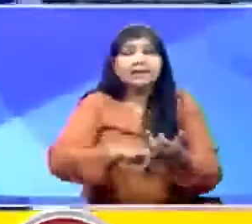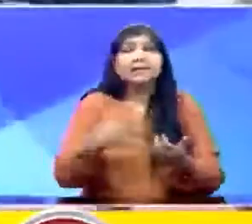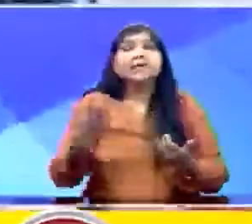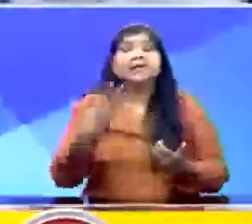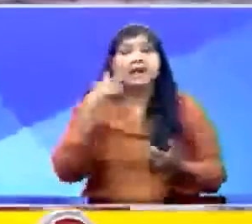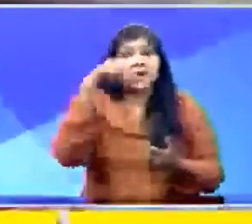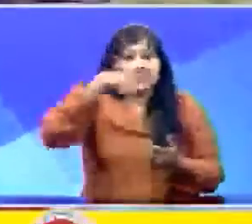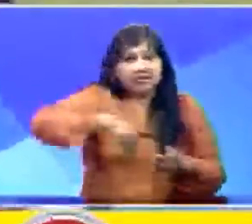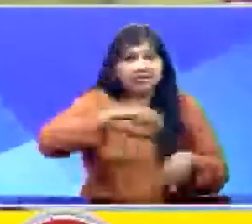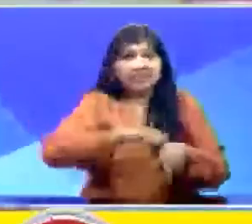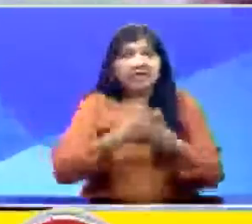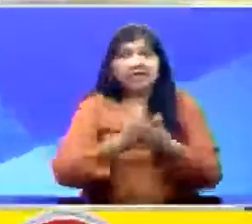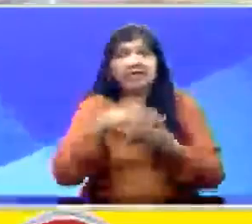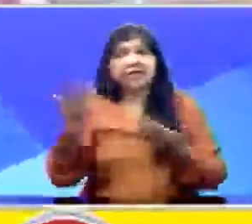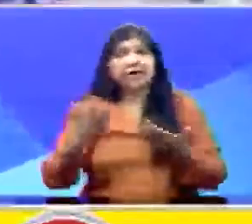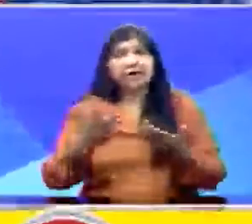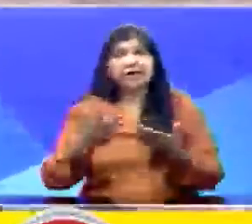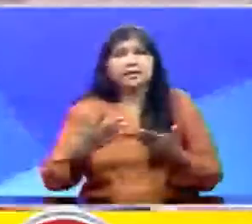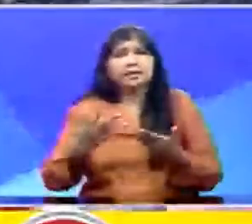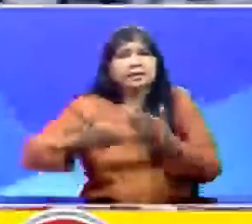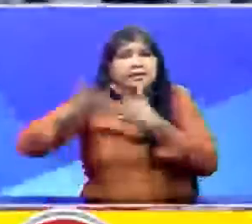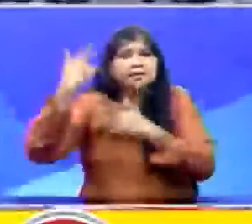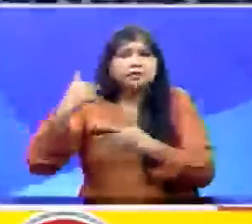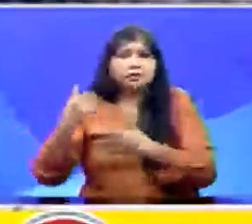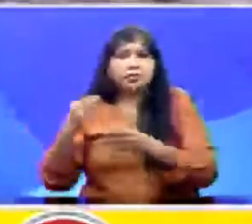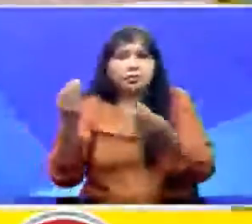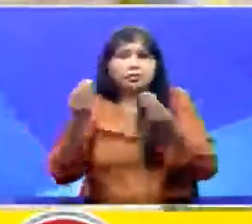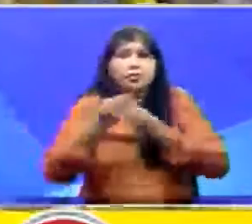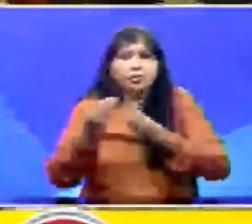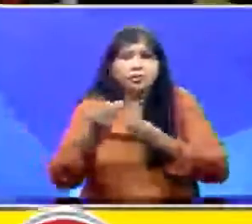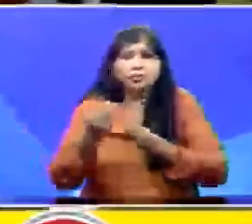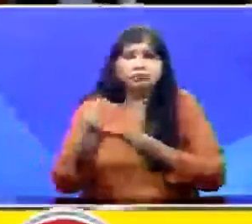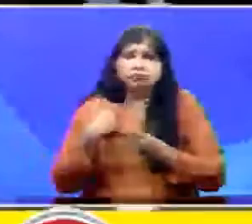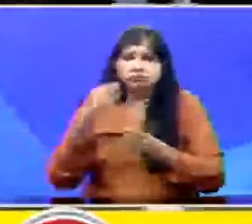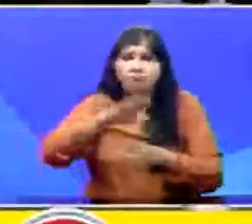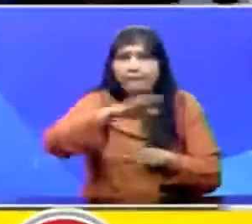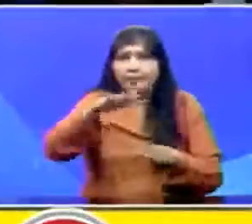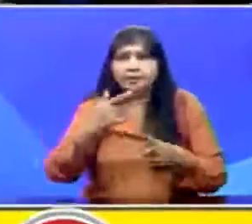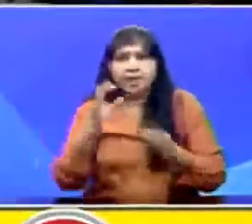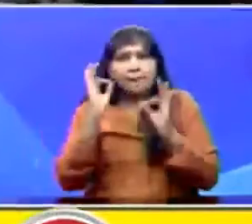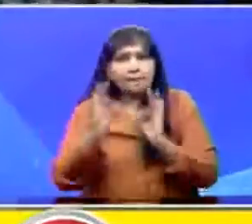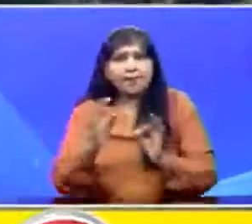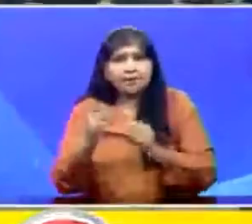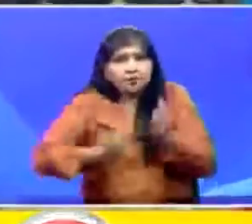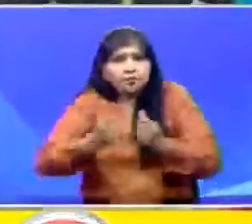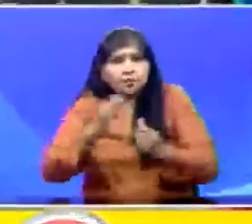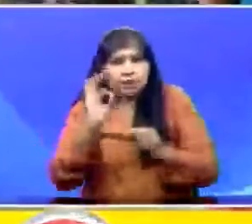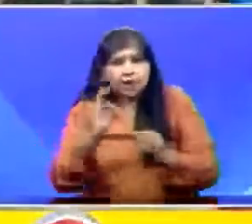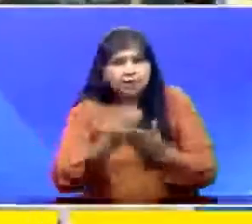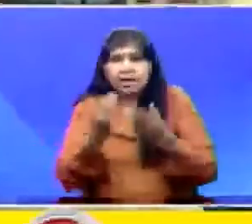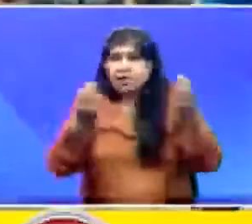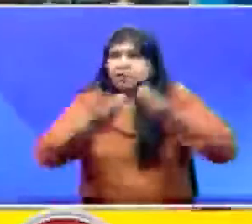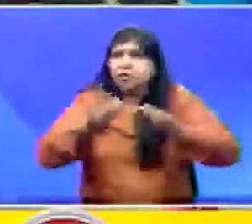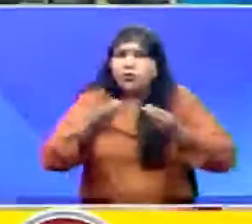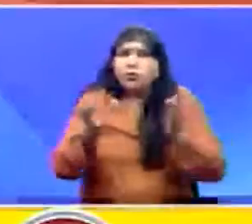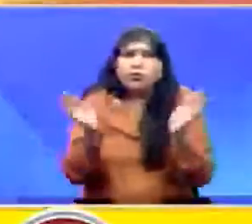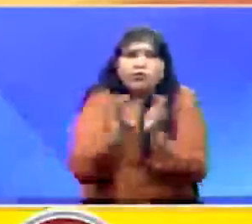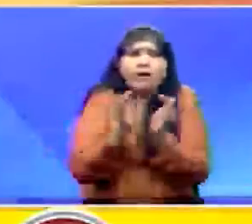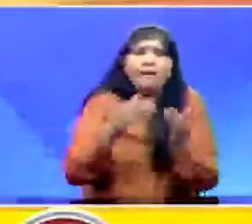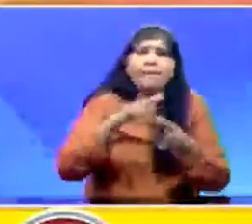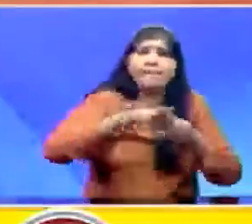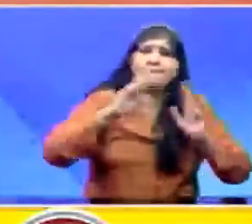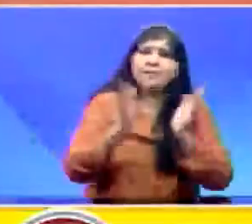भी कई ऐसी प्रतिभाएं उभर कर सामने आई हैं जो बहुत साधार परिवारों से